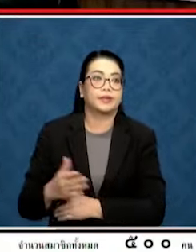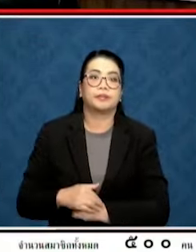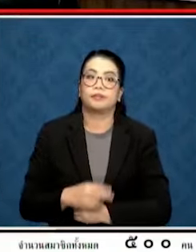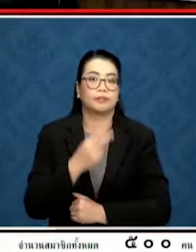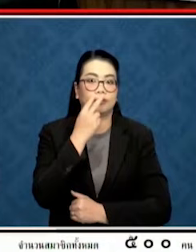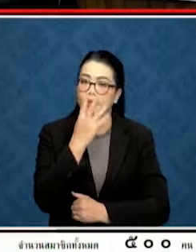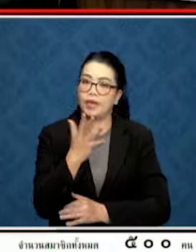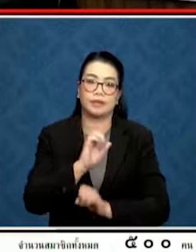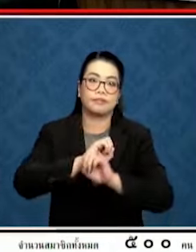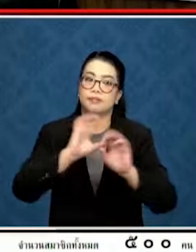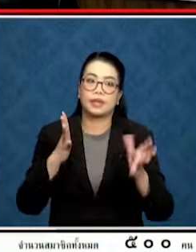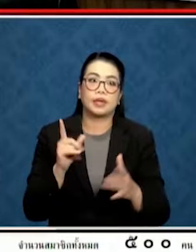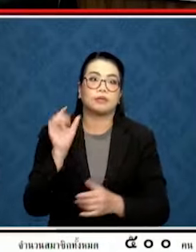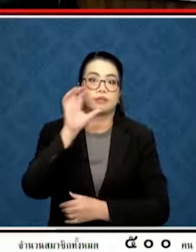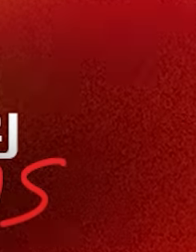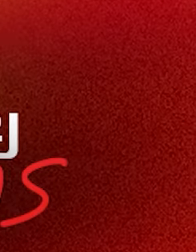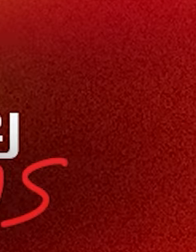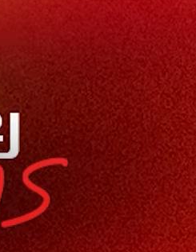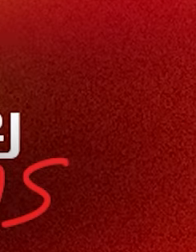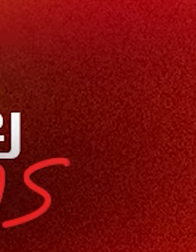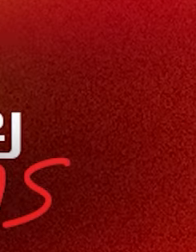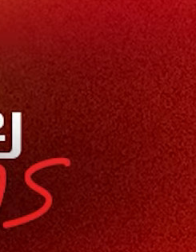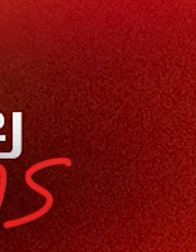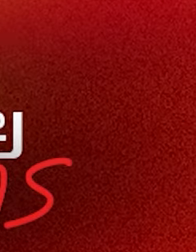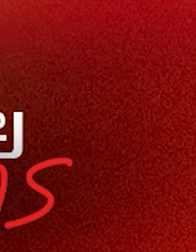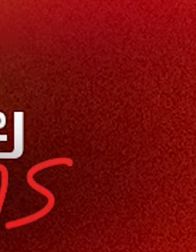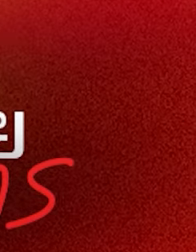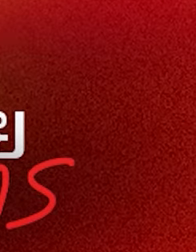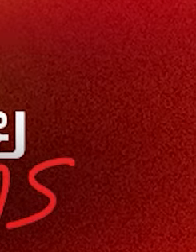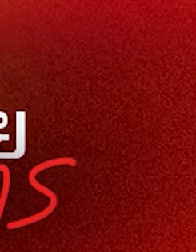ปรากฏเป็นรูปธรรมใดๆในงบ68